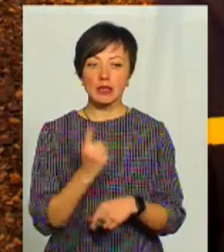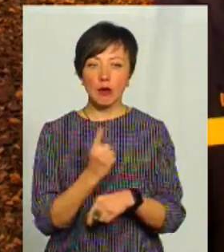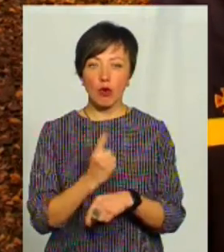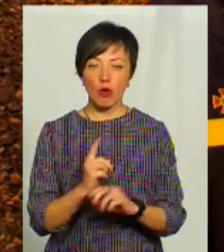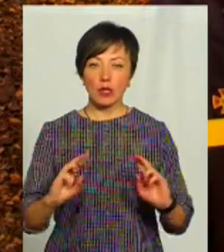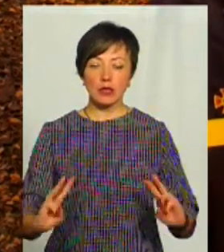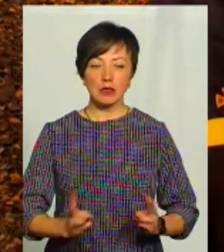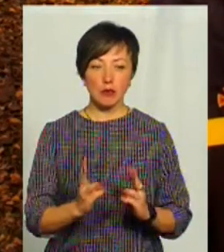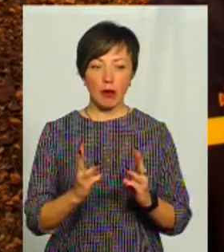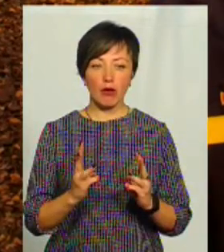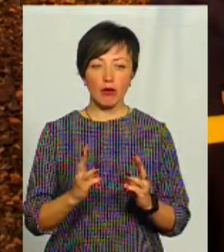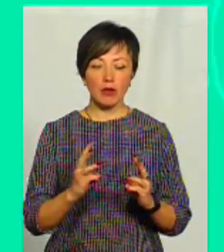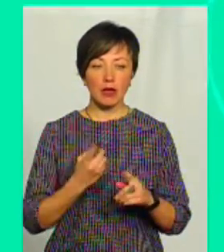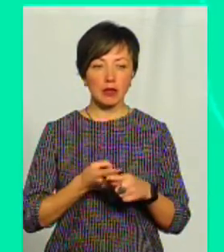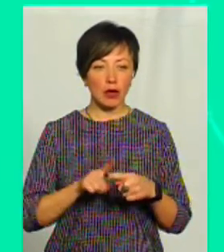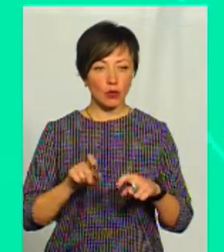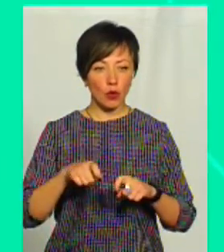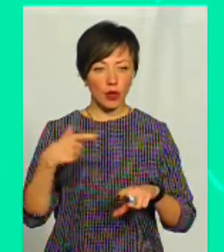спалювання даного листя.